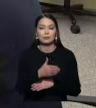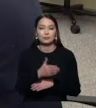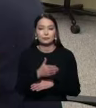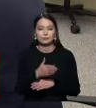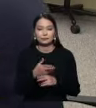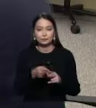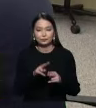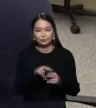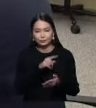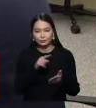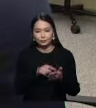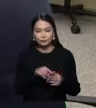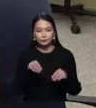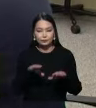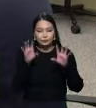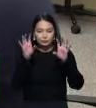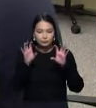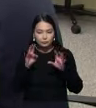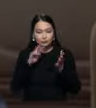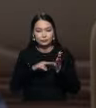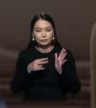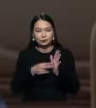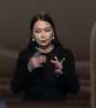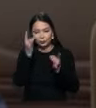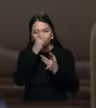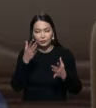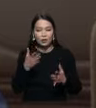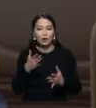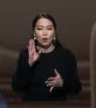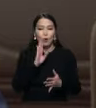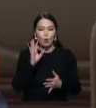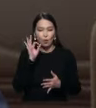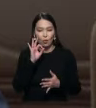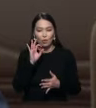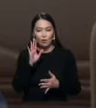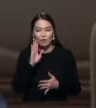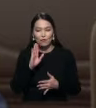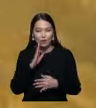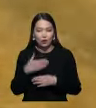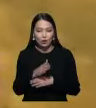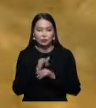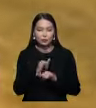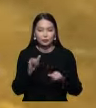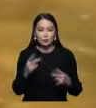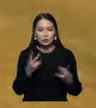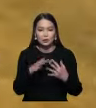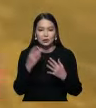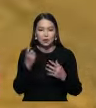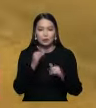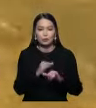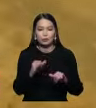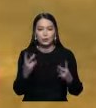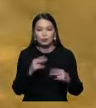круглым столом, посвященным законопроекту об аквакультуре. Выяснилось, что в стране около 500 рыбоводческих хозяйств. Уже субсидируется